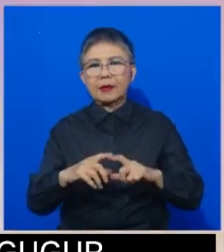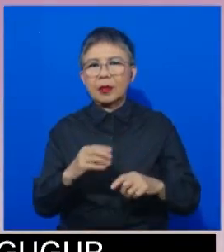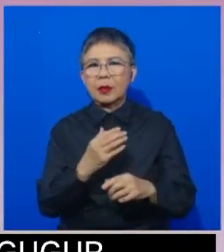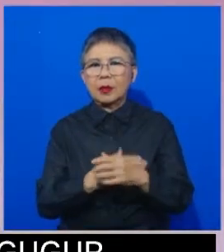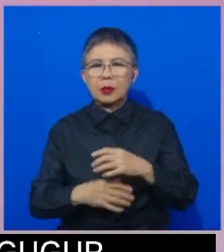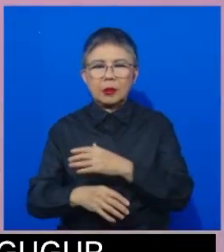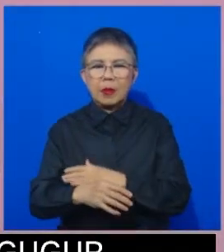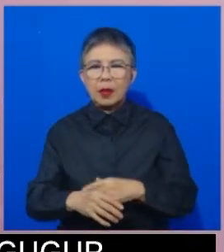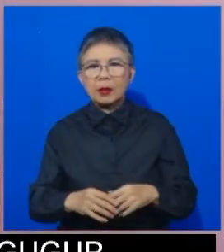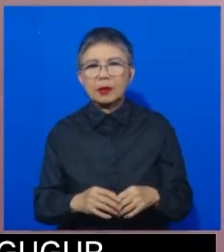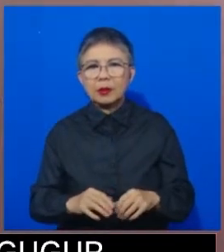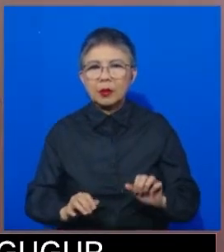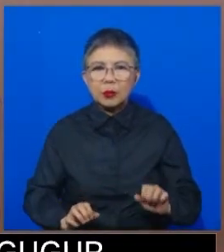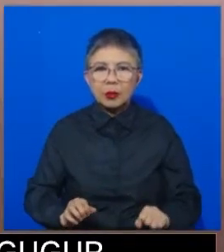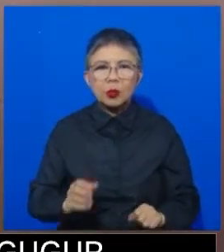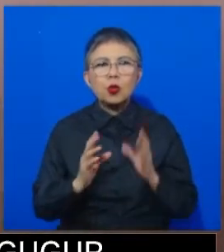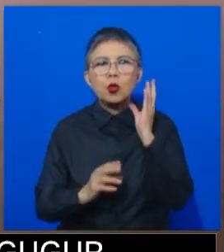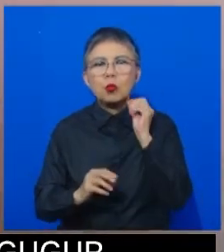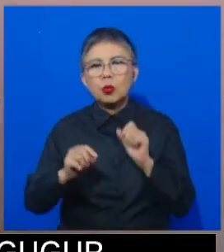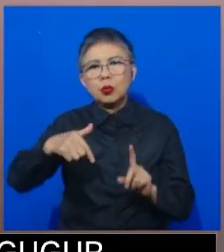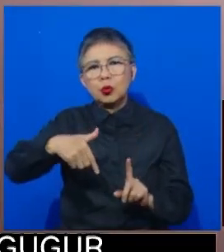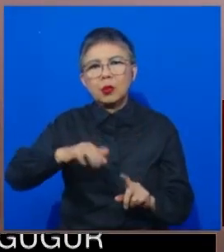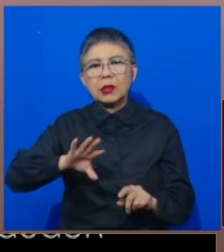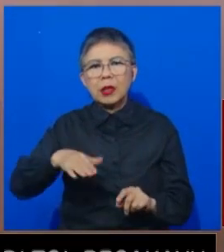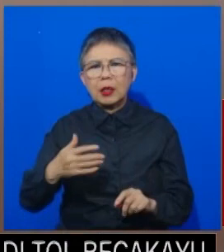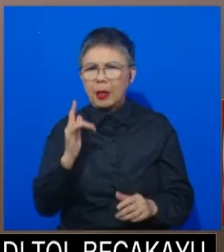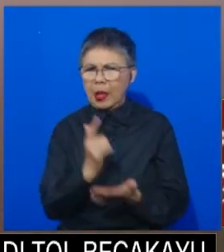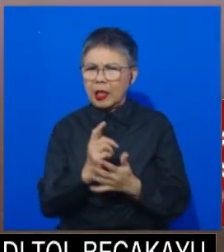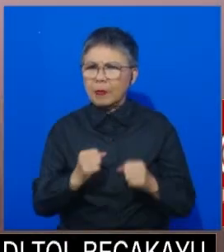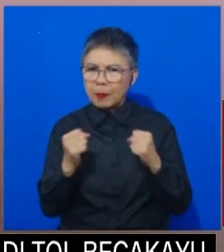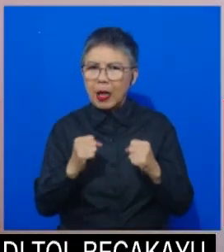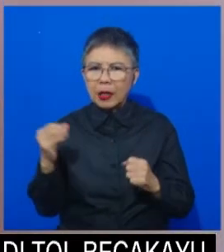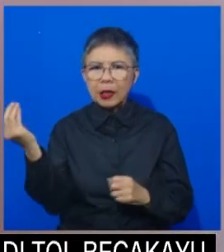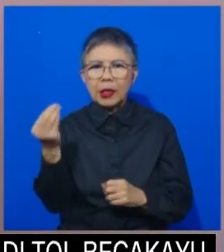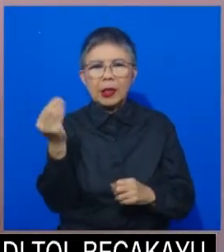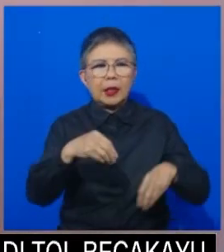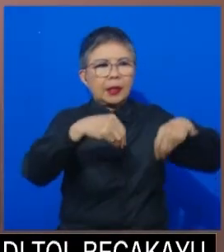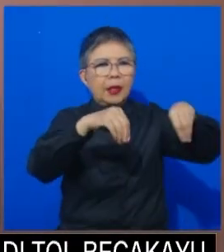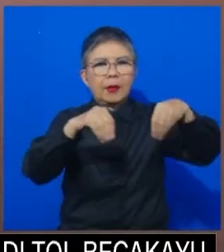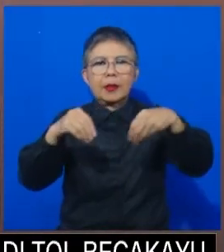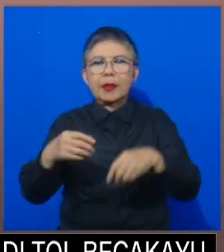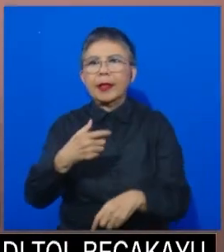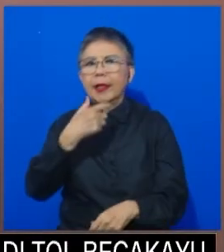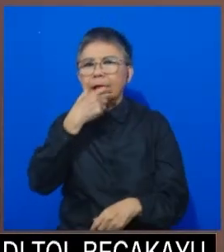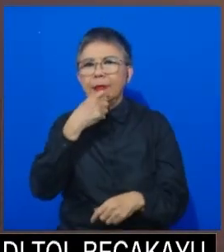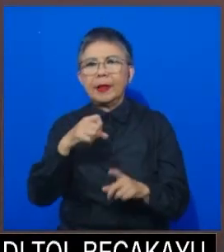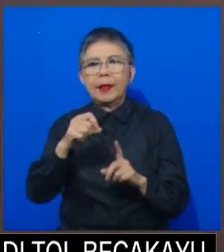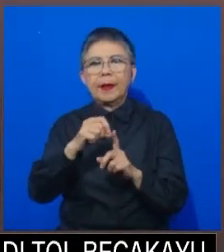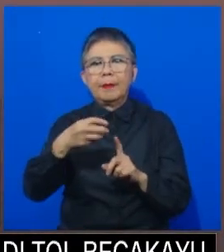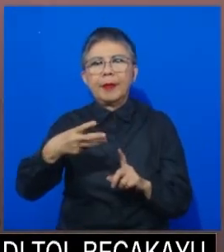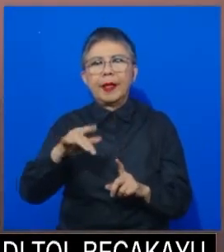yang terbatas. Gadis 17 tahun itu tetap semangat berkeliling menawarkan keripik peye kepada